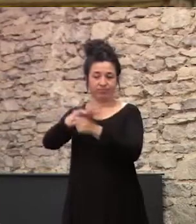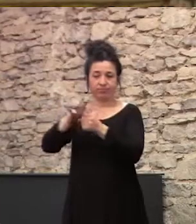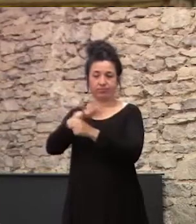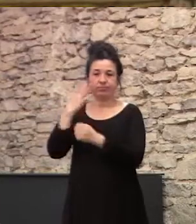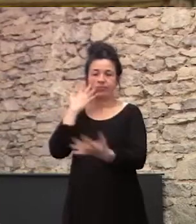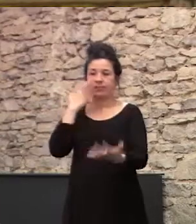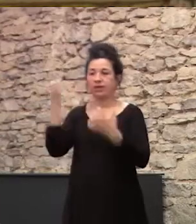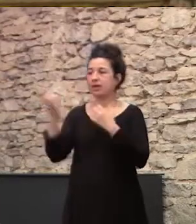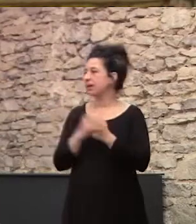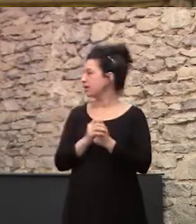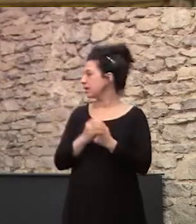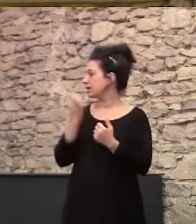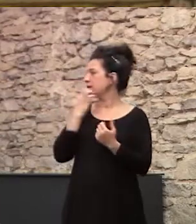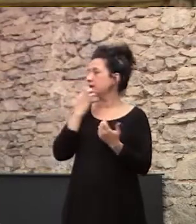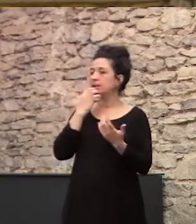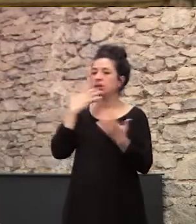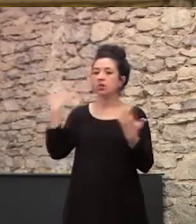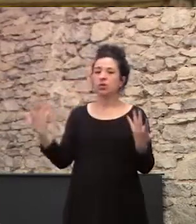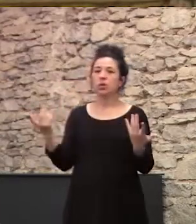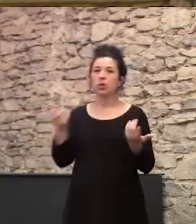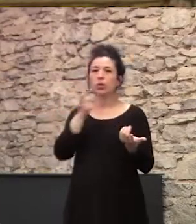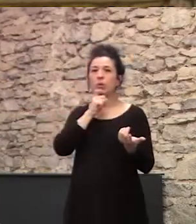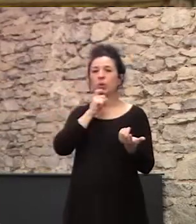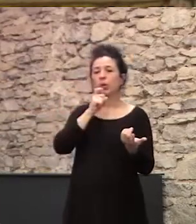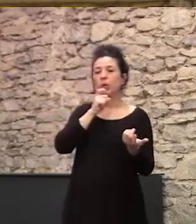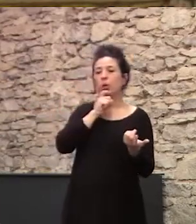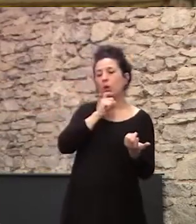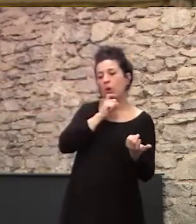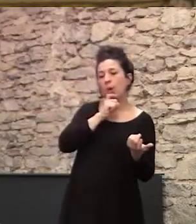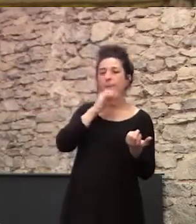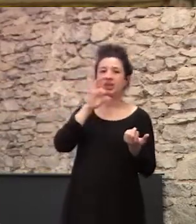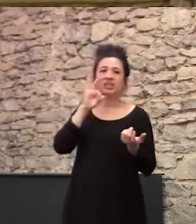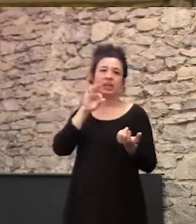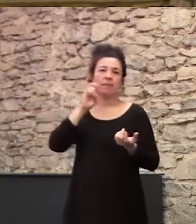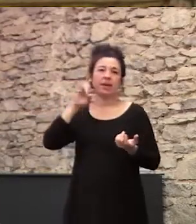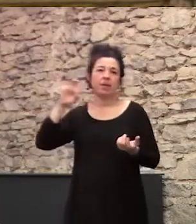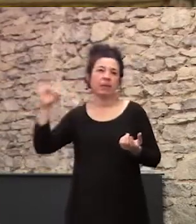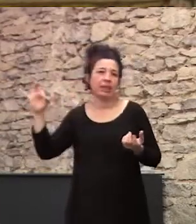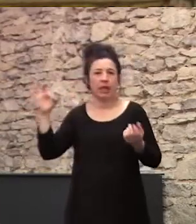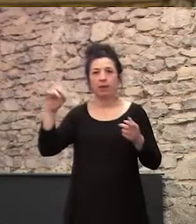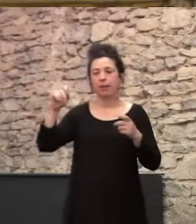como se materializa lo performativo en no seke, oza, horrelako